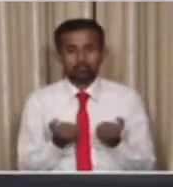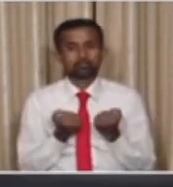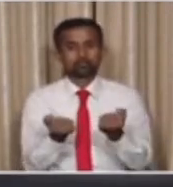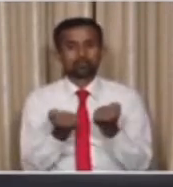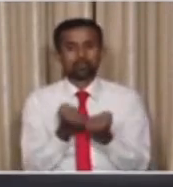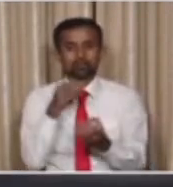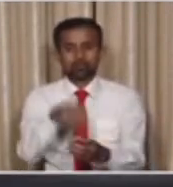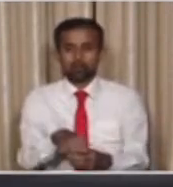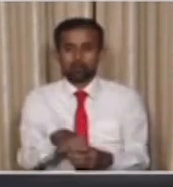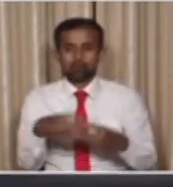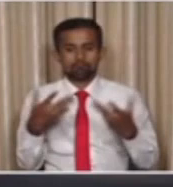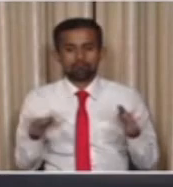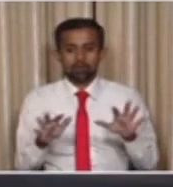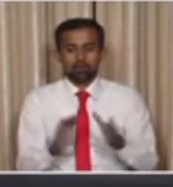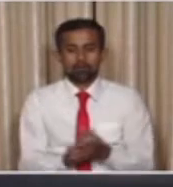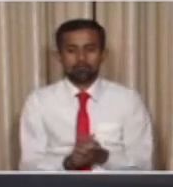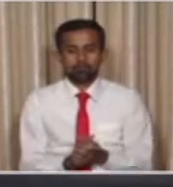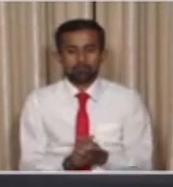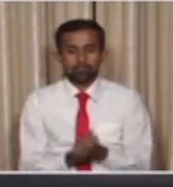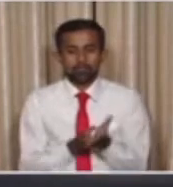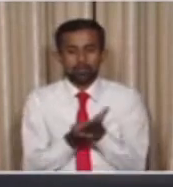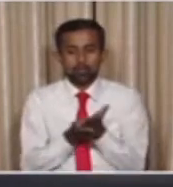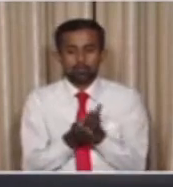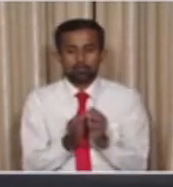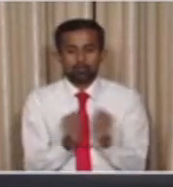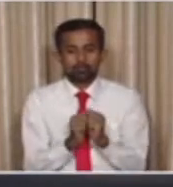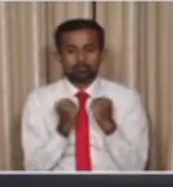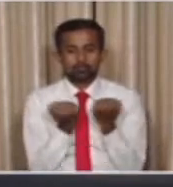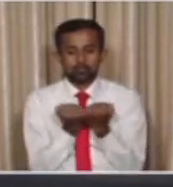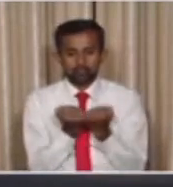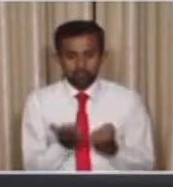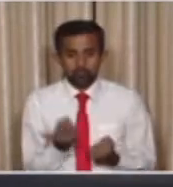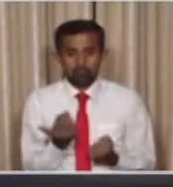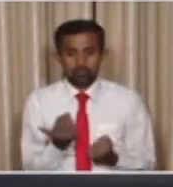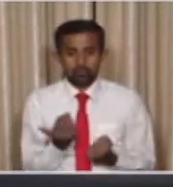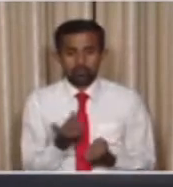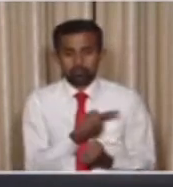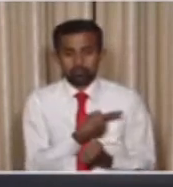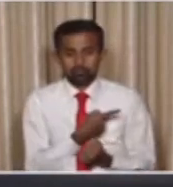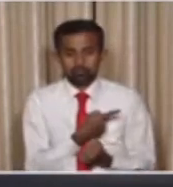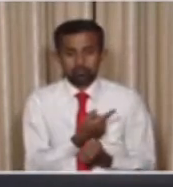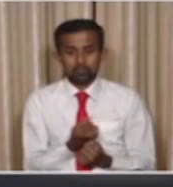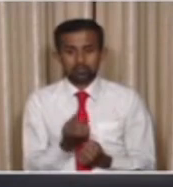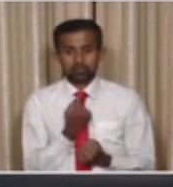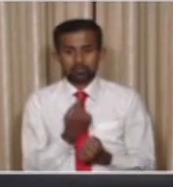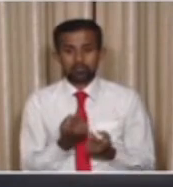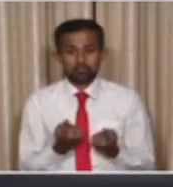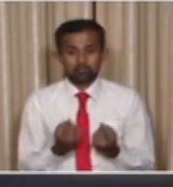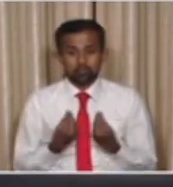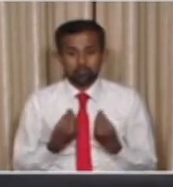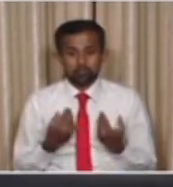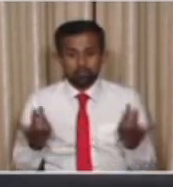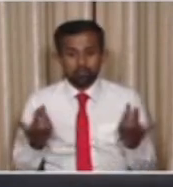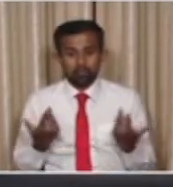තත්වයට පත් කරලායි තියෙන්නේ. ඒ සඳහා දුම්රියේ වෘත්තීය සමිති විසින් තමයි මේ කරන්ට ඉඩ නොදුන්නේ. මේ වගේ කරන්න ඉඩ නොදුන්න